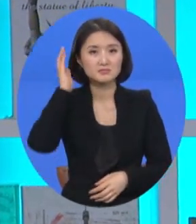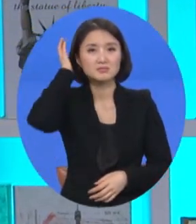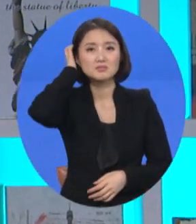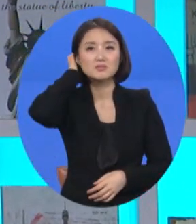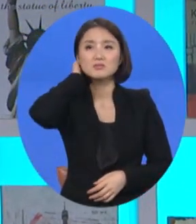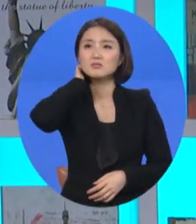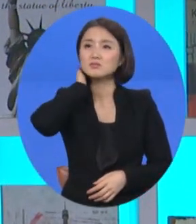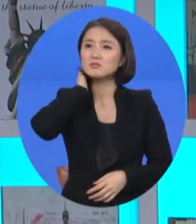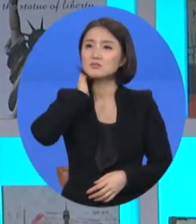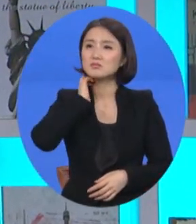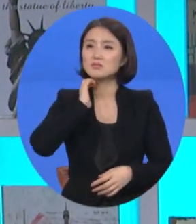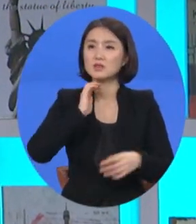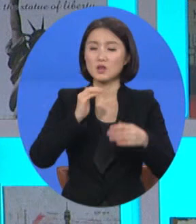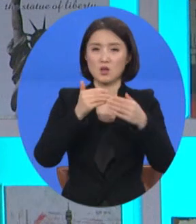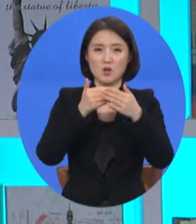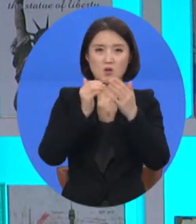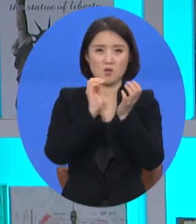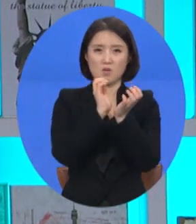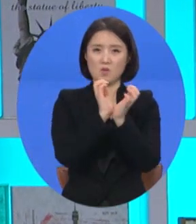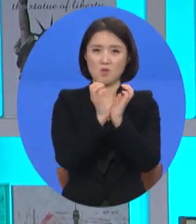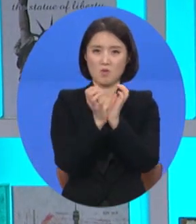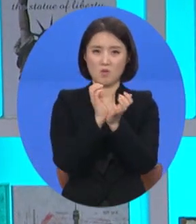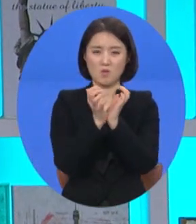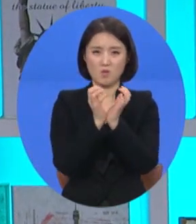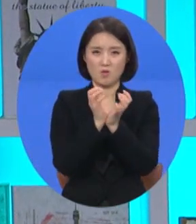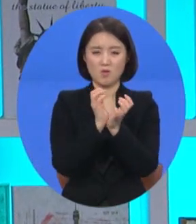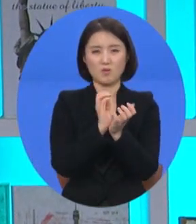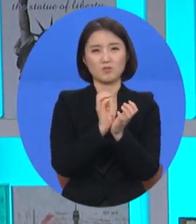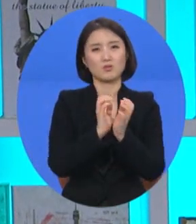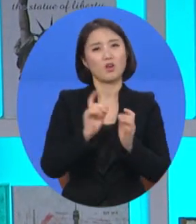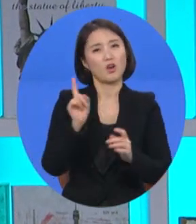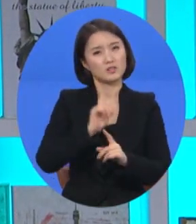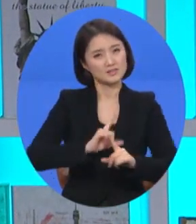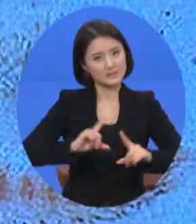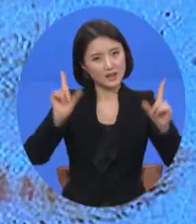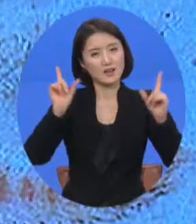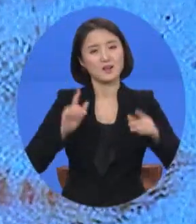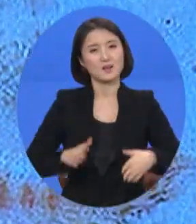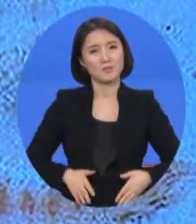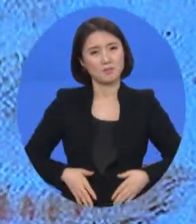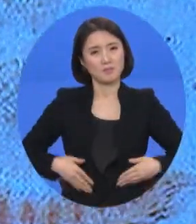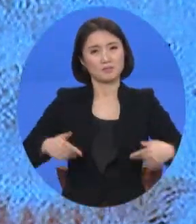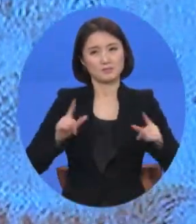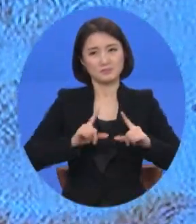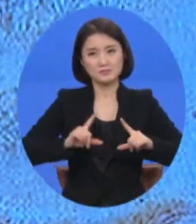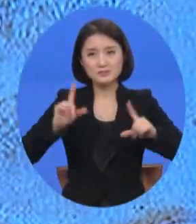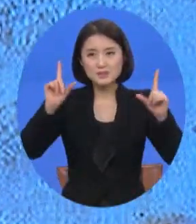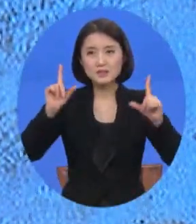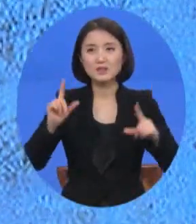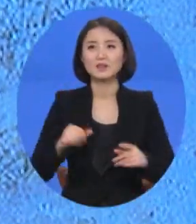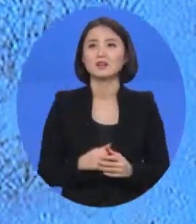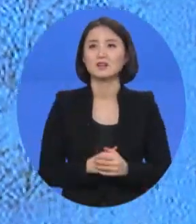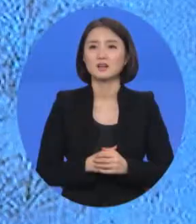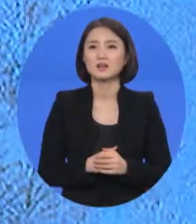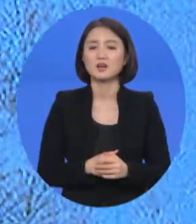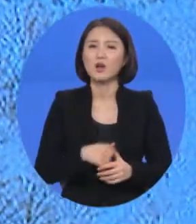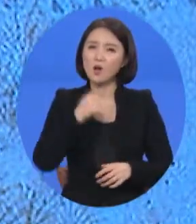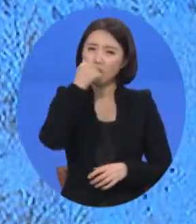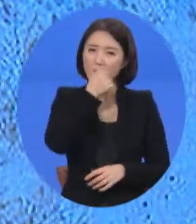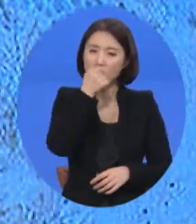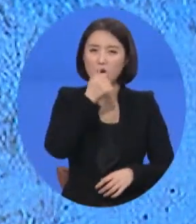꽃들이 피어있는 우 봄날에 고양이가 오후에 한낮을 무료하게 보내는 데